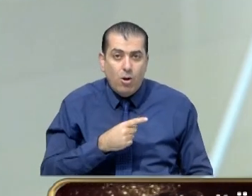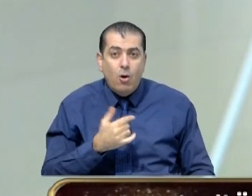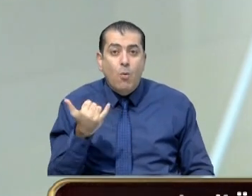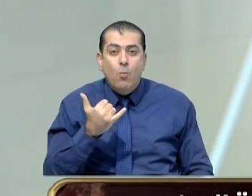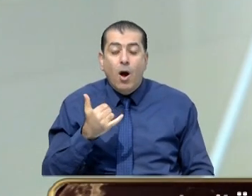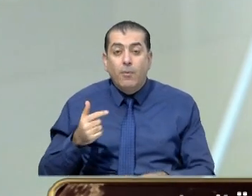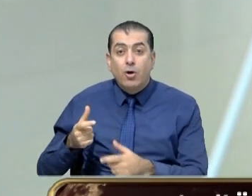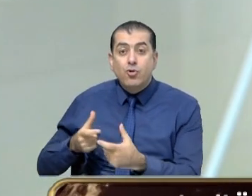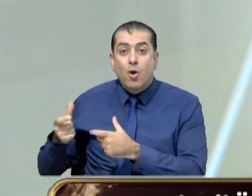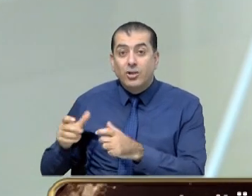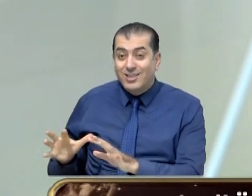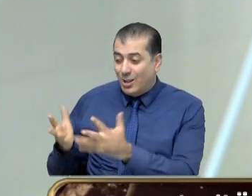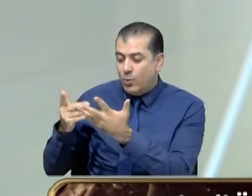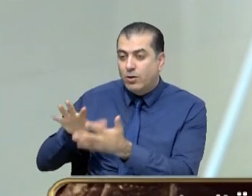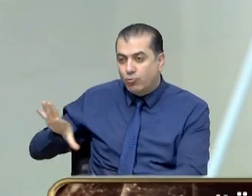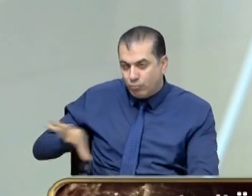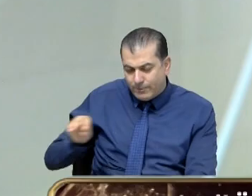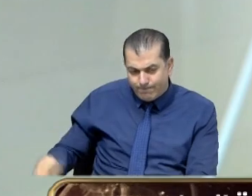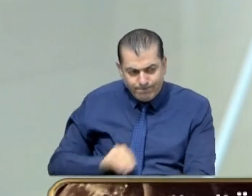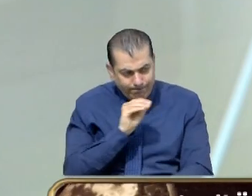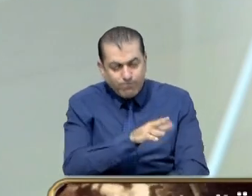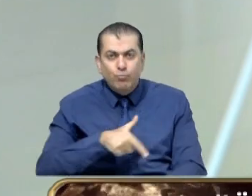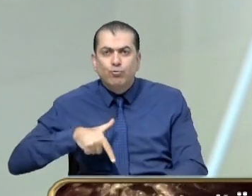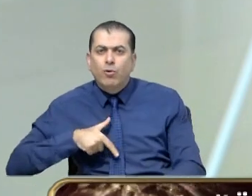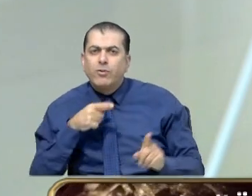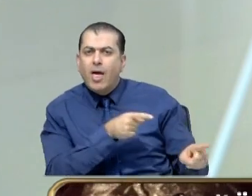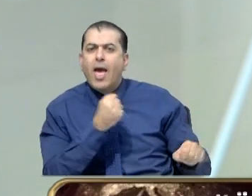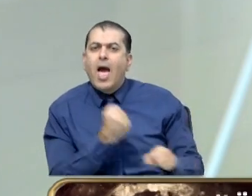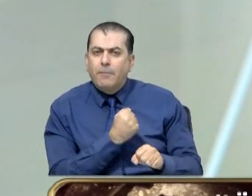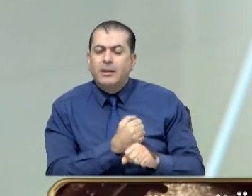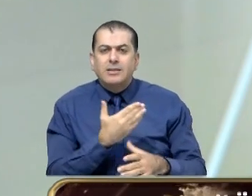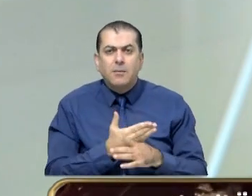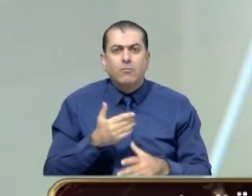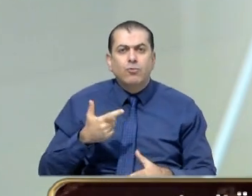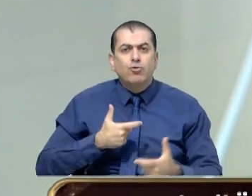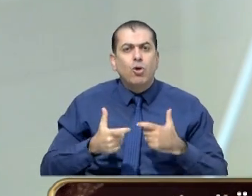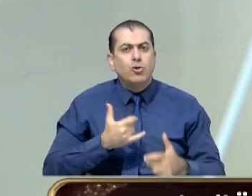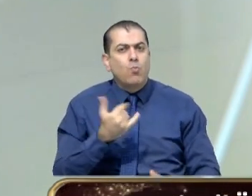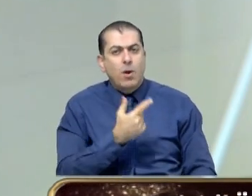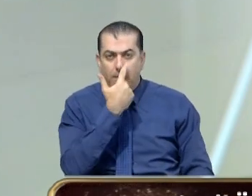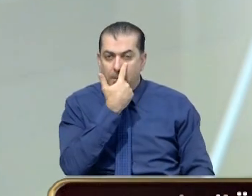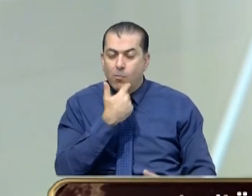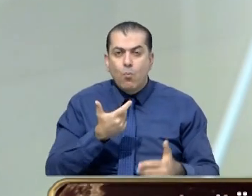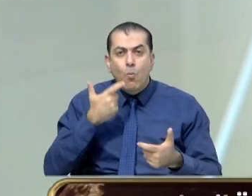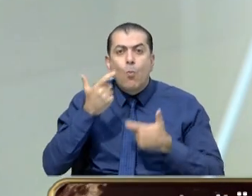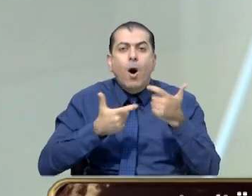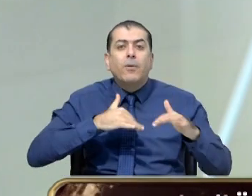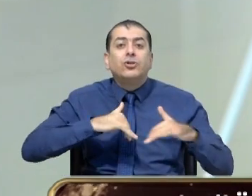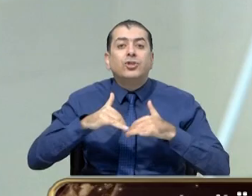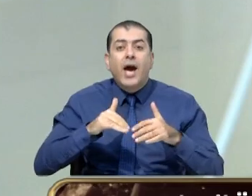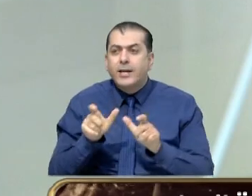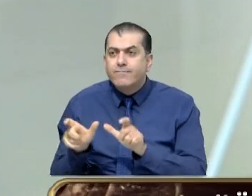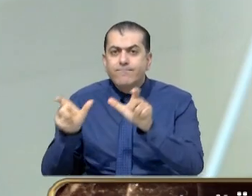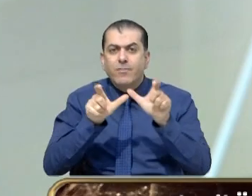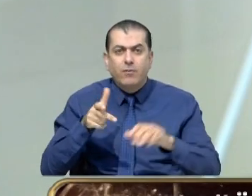اهميه الاستفاده من التكنولوجيا الحديثه في تعزيز منظومه العمل المروري من خلال تكثيف الرقابه المروريه في مختلف